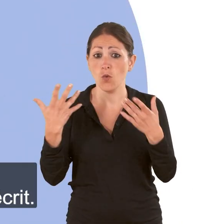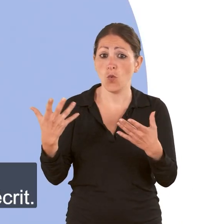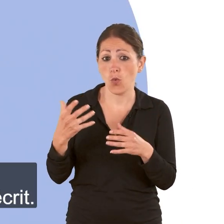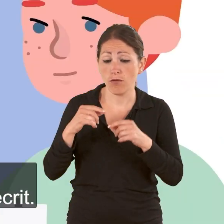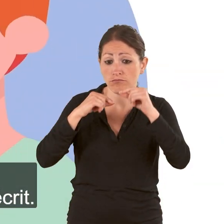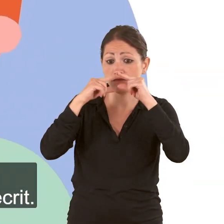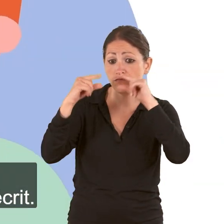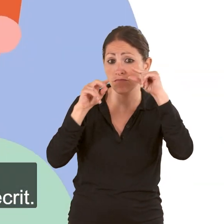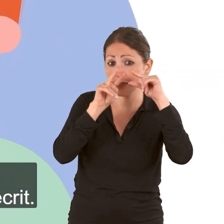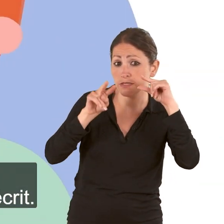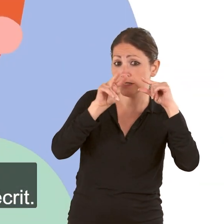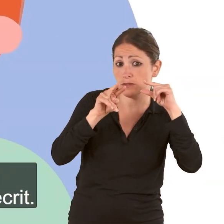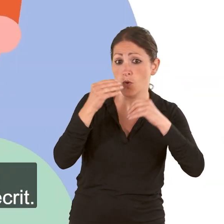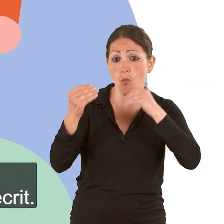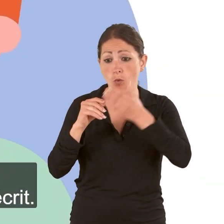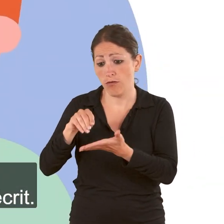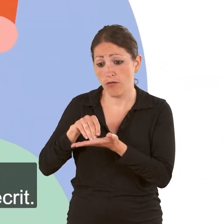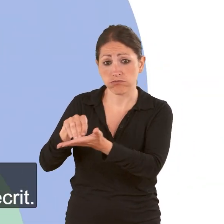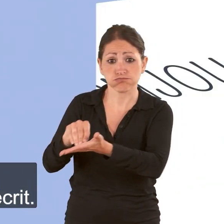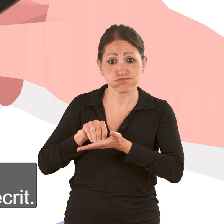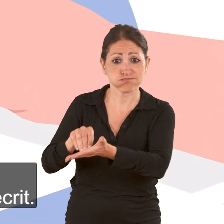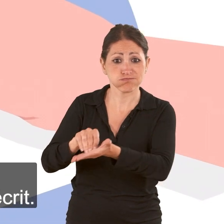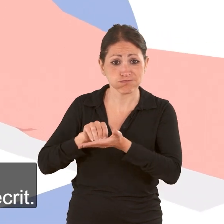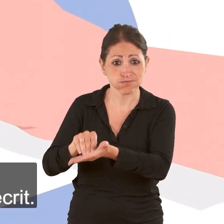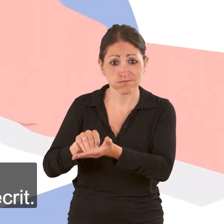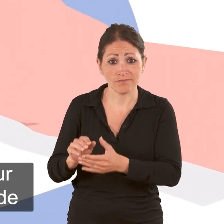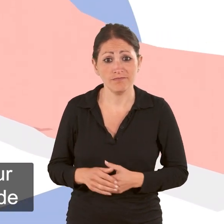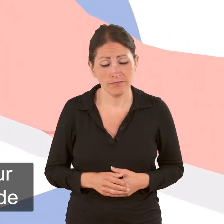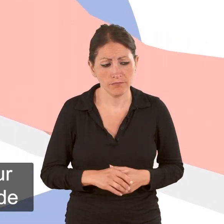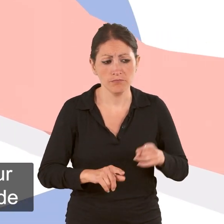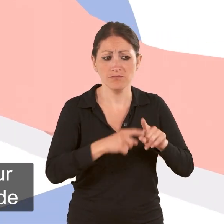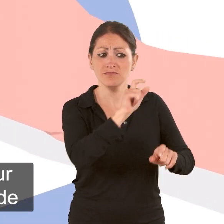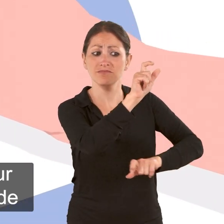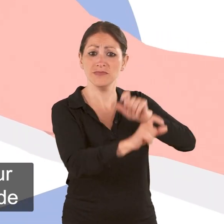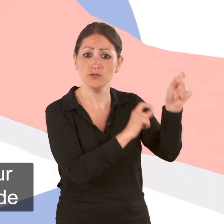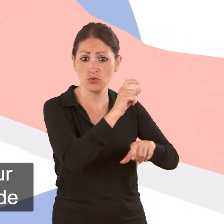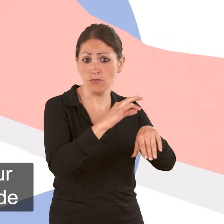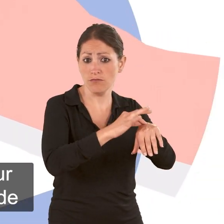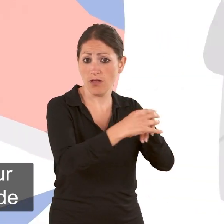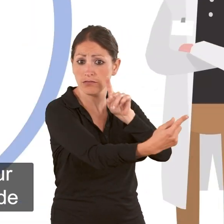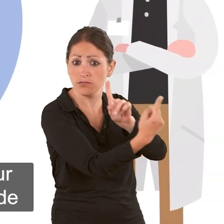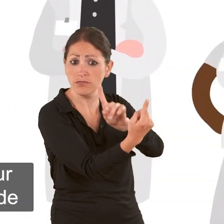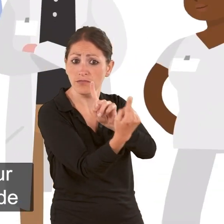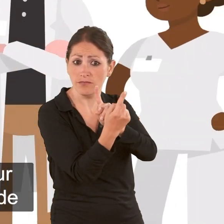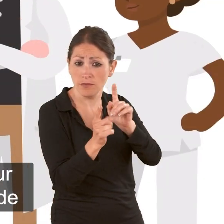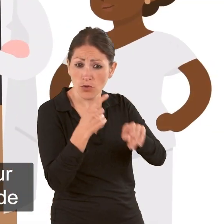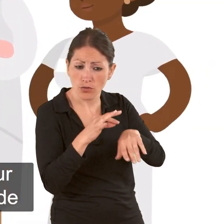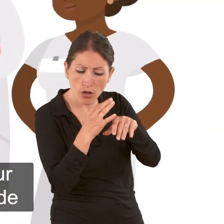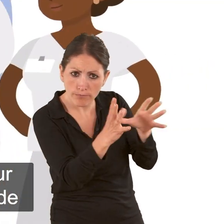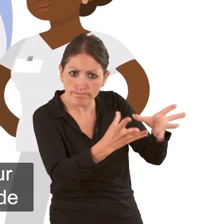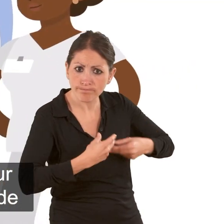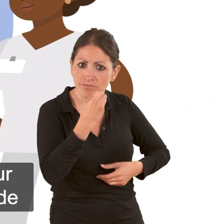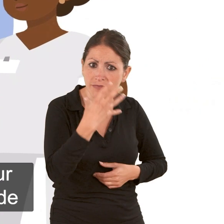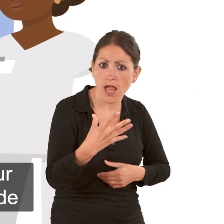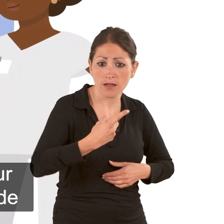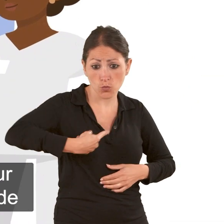complétée, à l'oral en s'aidant de la lecture labiale ou en utilisant l'écrit. Pour bien accueillir ces patients et garantir